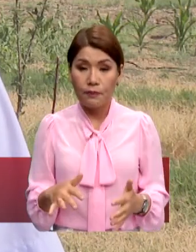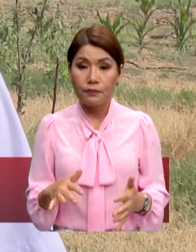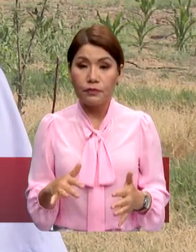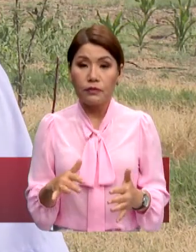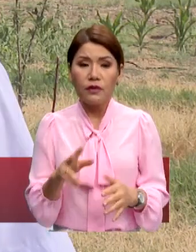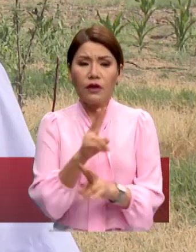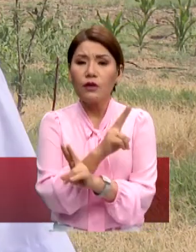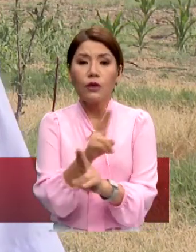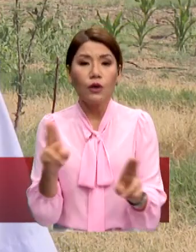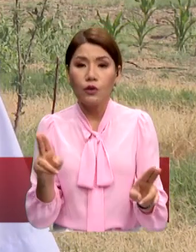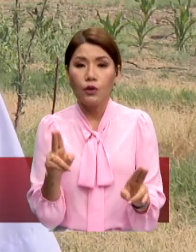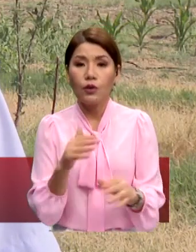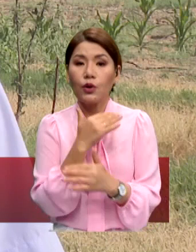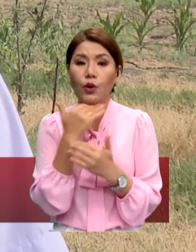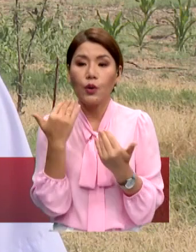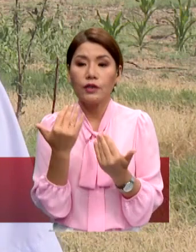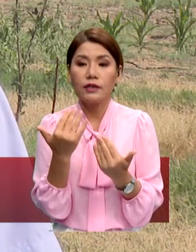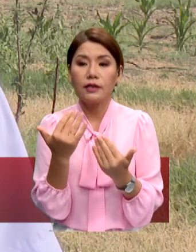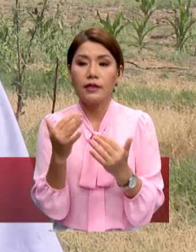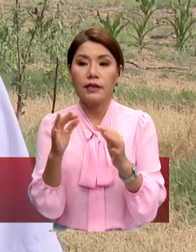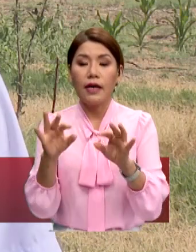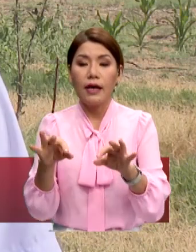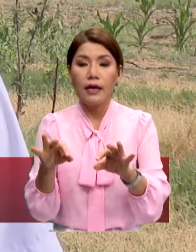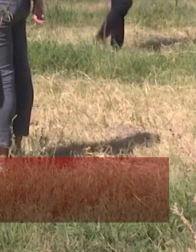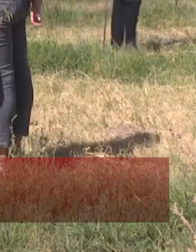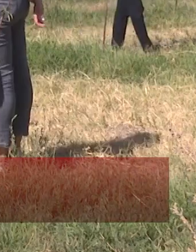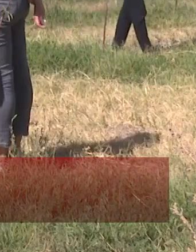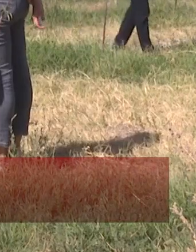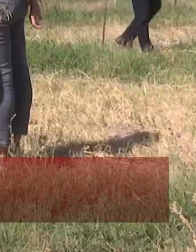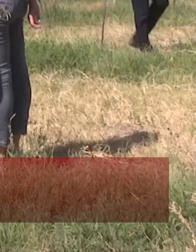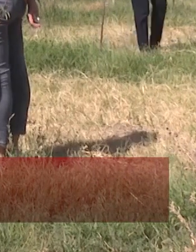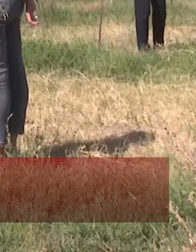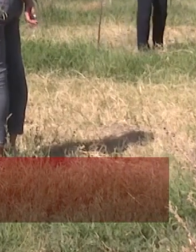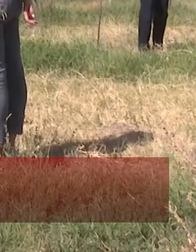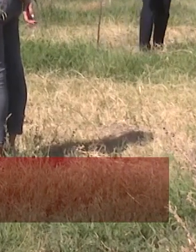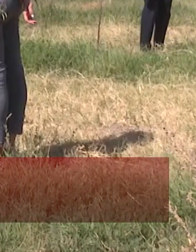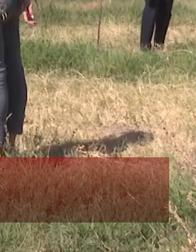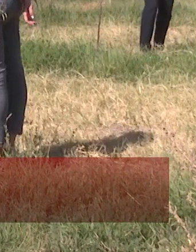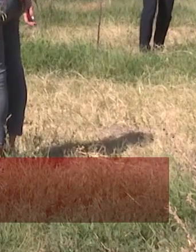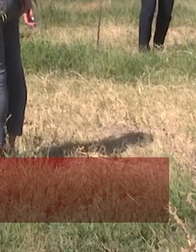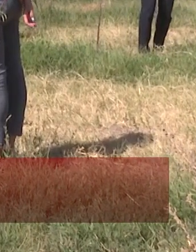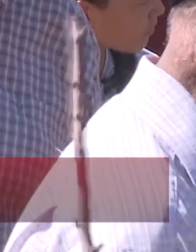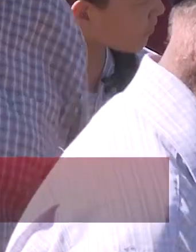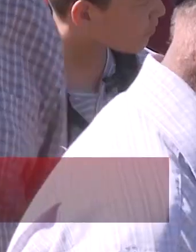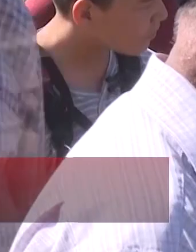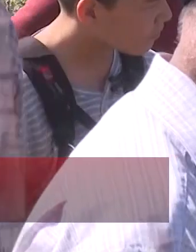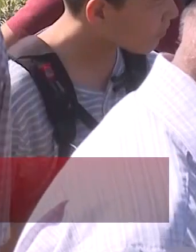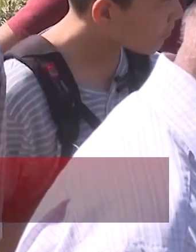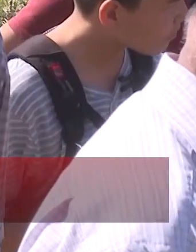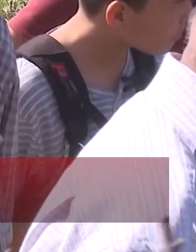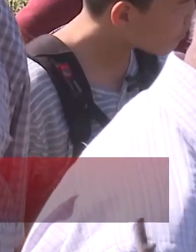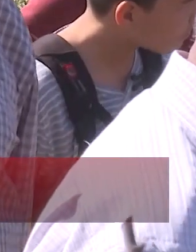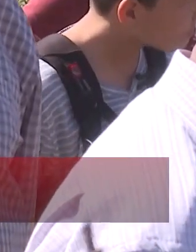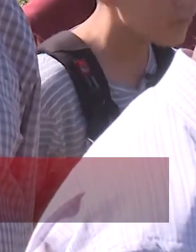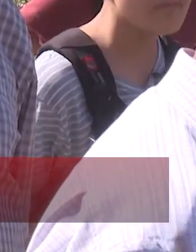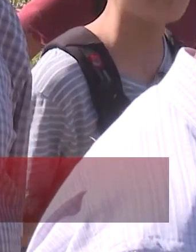никто не хочет отдать землю для спортивной площадки. Жители микрорайона Тасай тоже не хотят опускать руки. Они уже